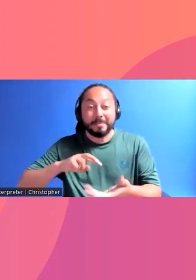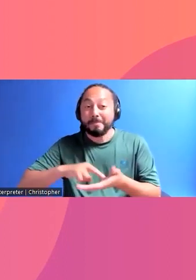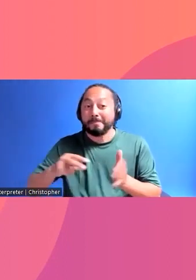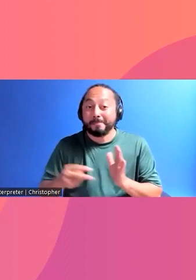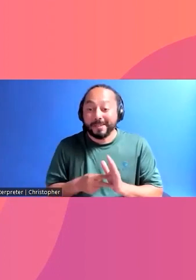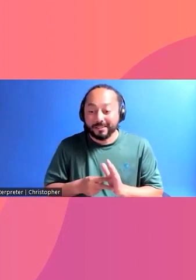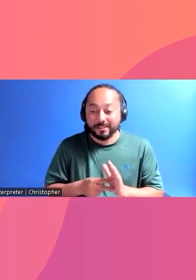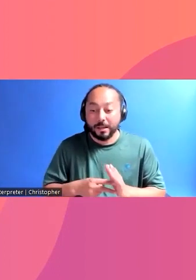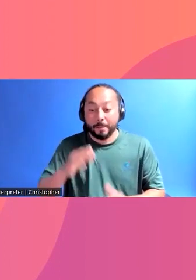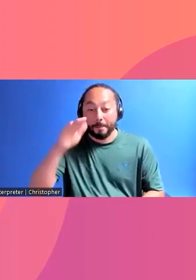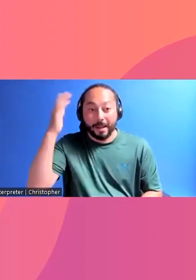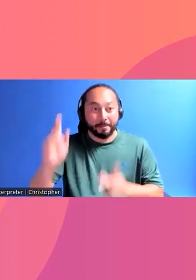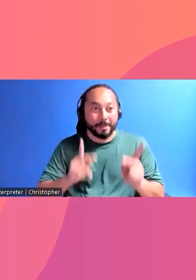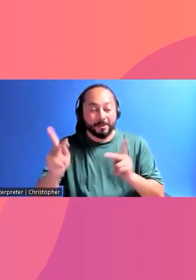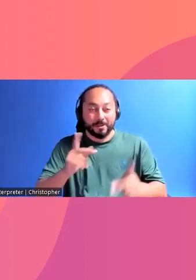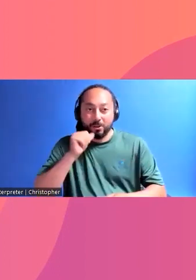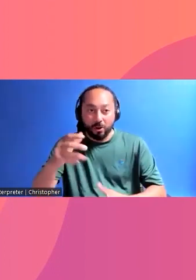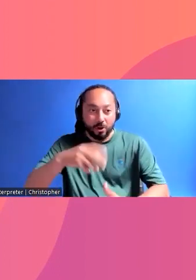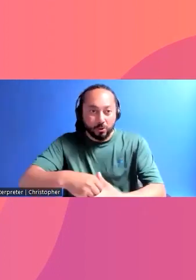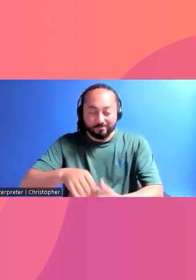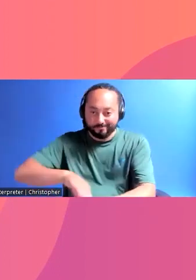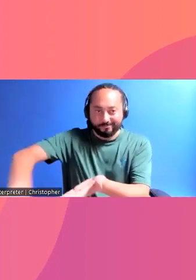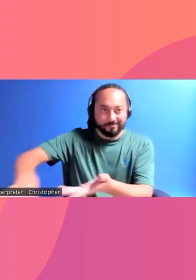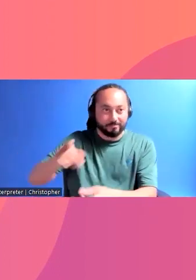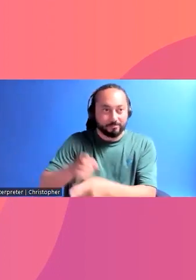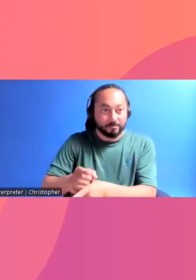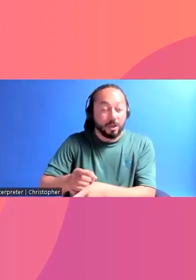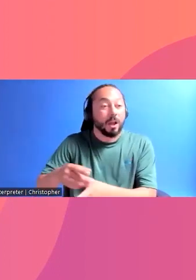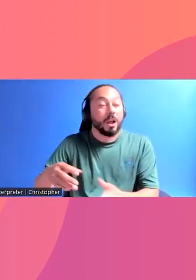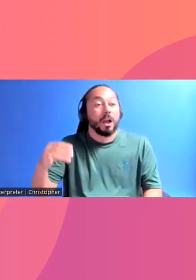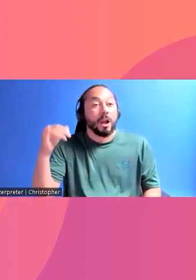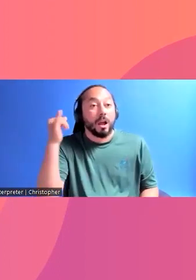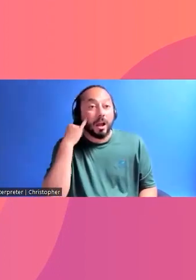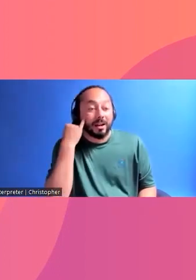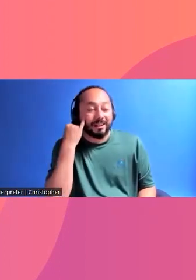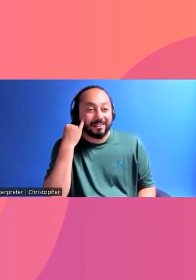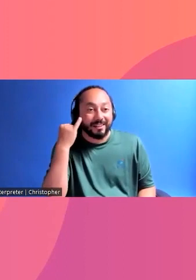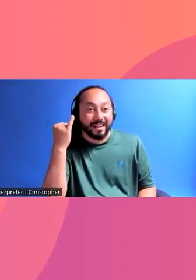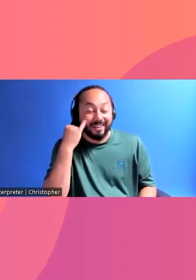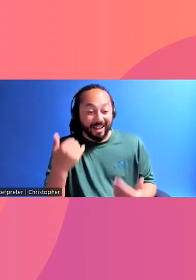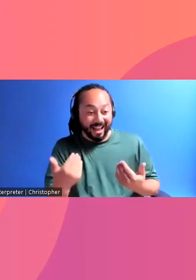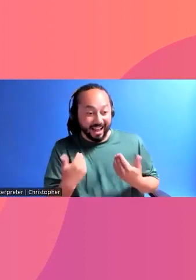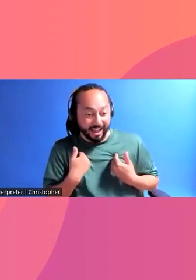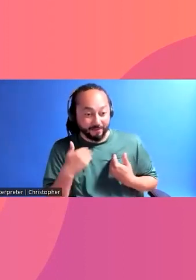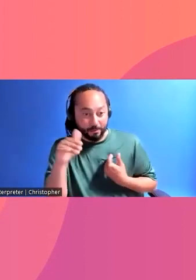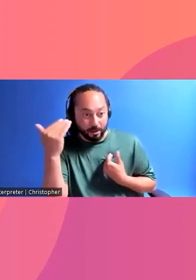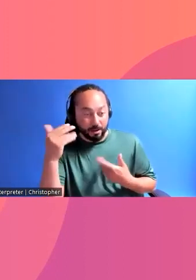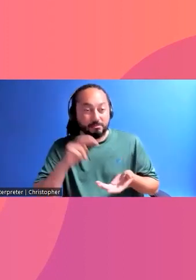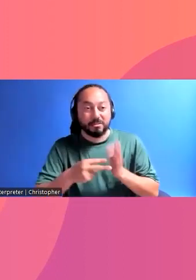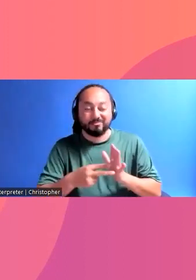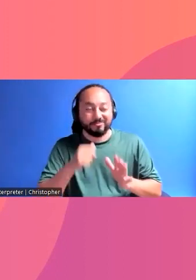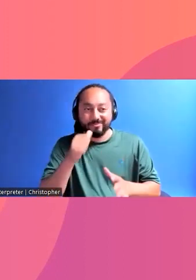il manque des choses, à savoir l'inclusion des personnes noires avec TC. Et ceux qui sont inclus, eh bien, il n'y a pas